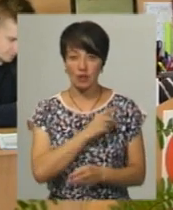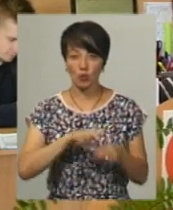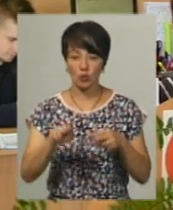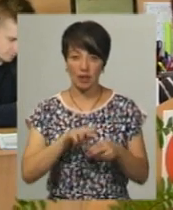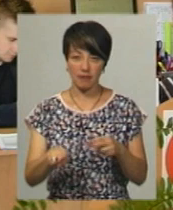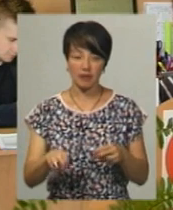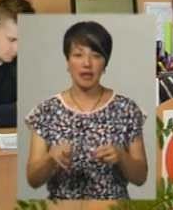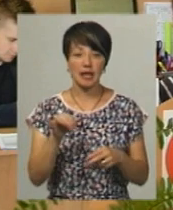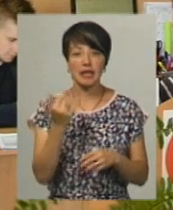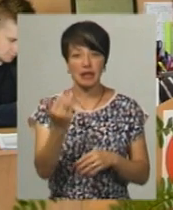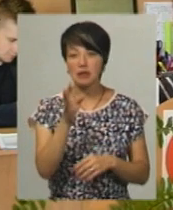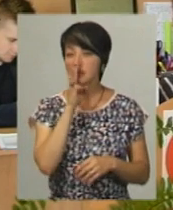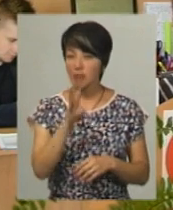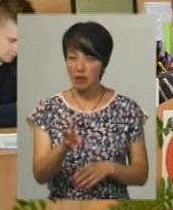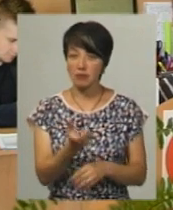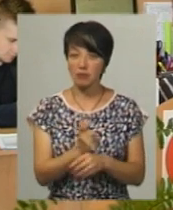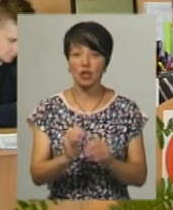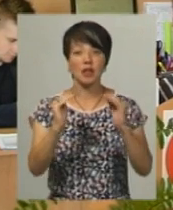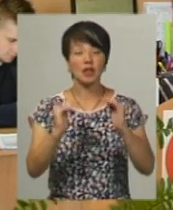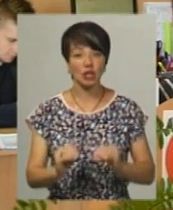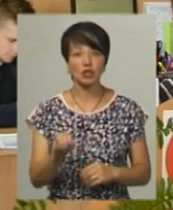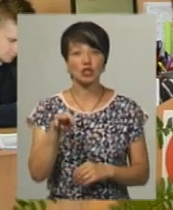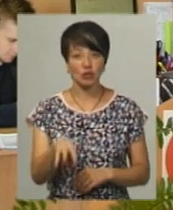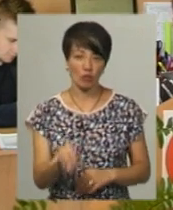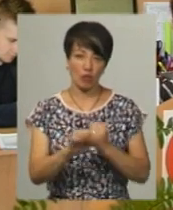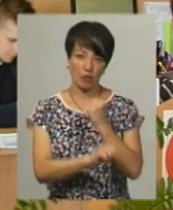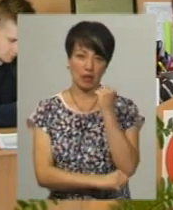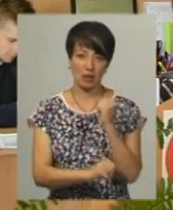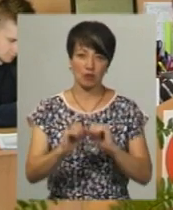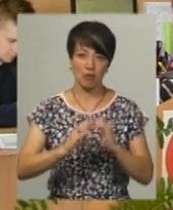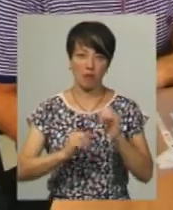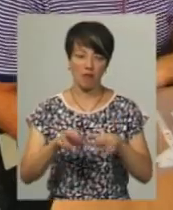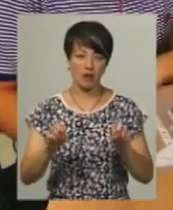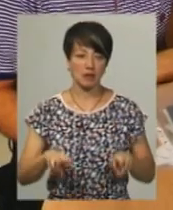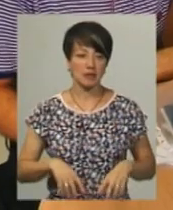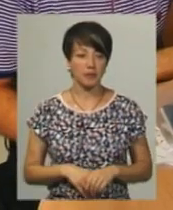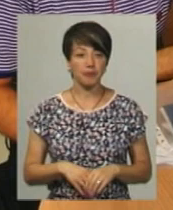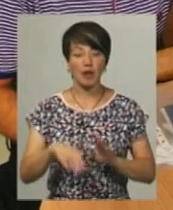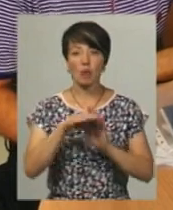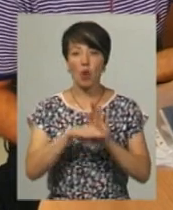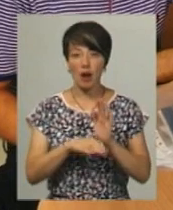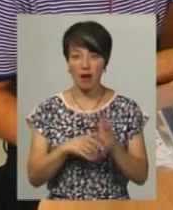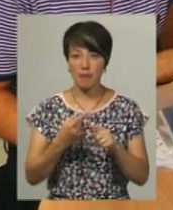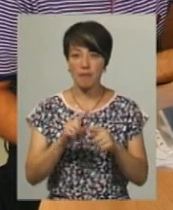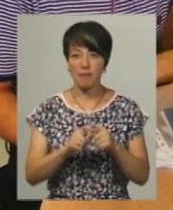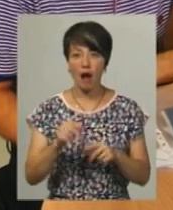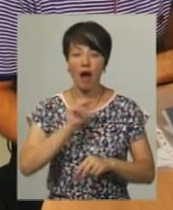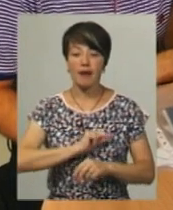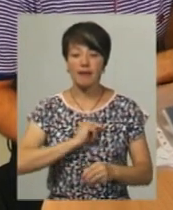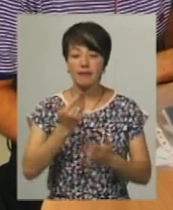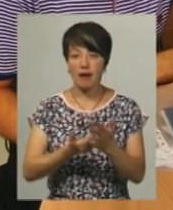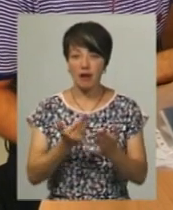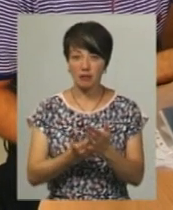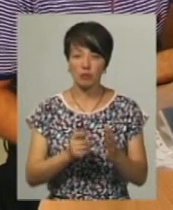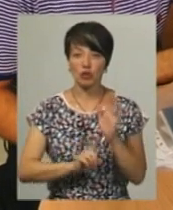слюсарів, сантехніків. І їхня зарплата набагато нижча, ніж у робітничих професіях. Програма «Кар'єрний радник» у службі зайнятості